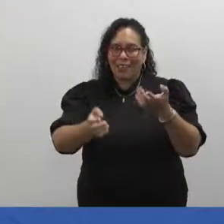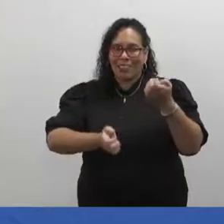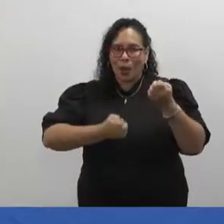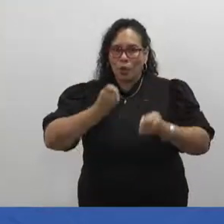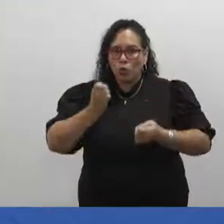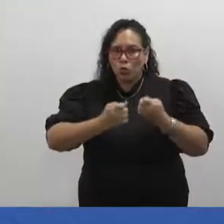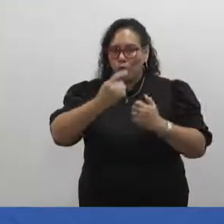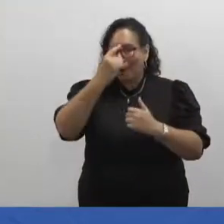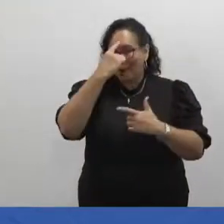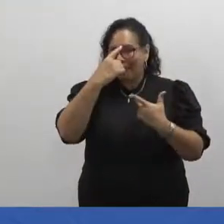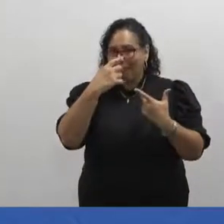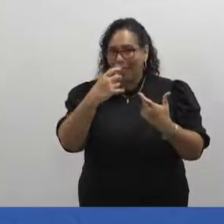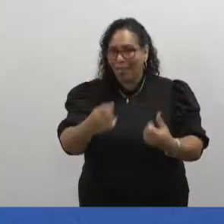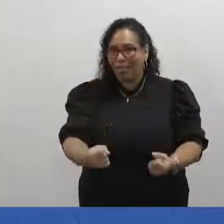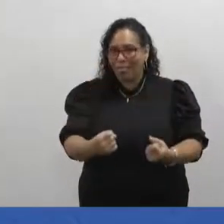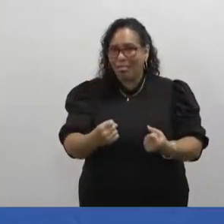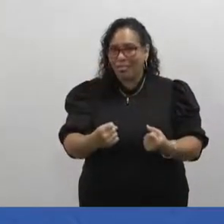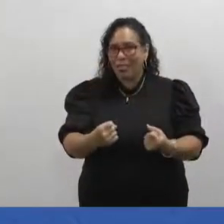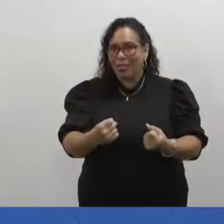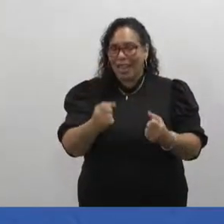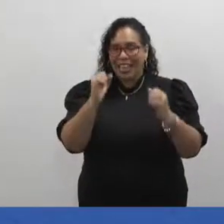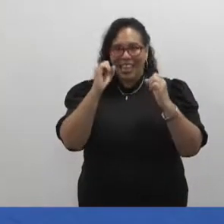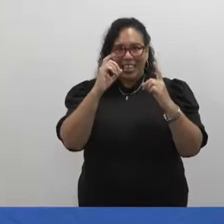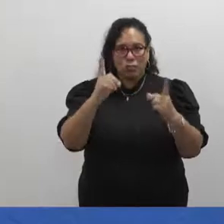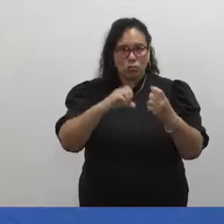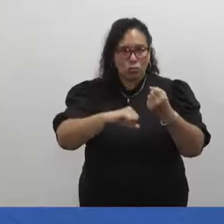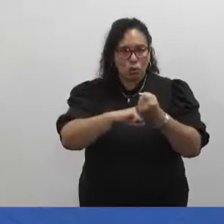bờ sân chia như ngọn miền